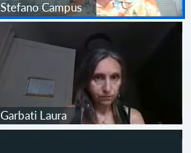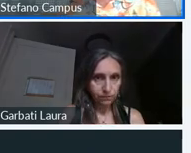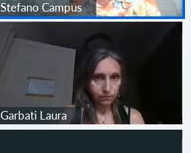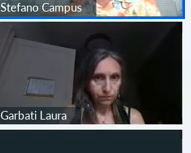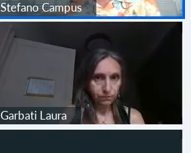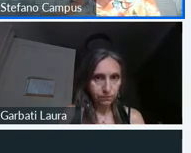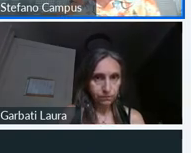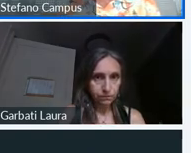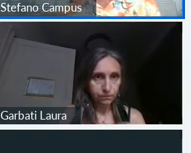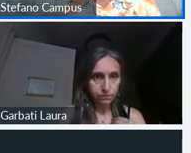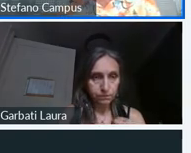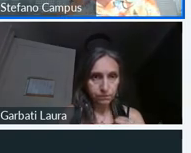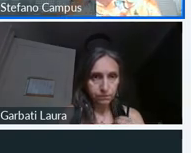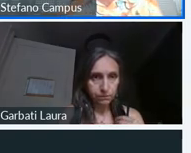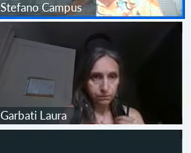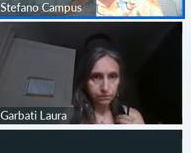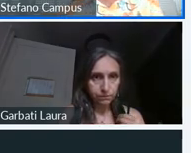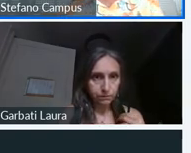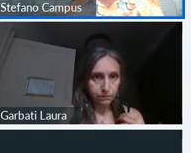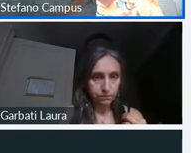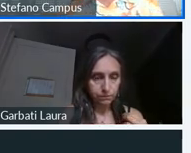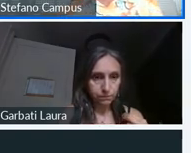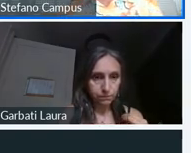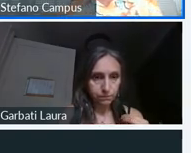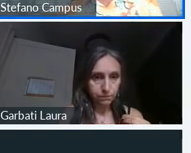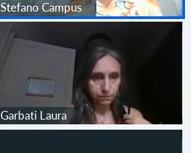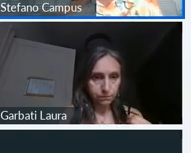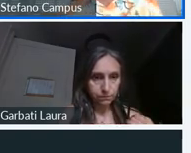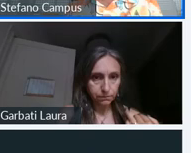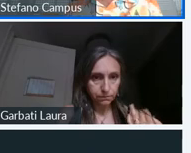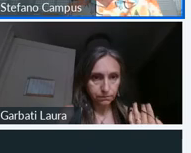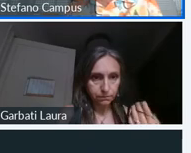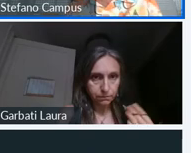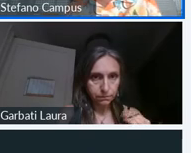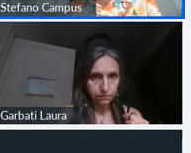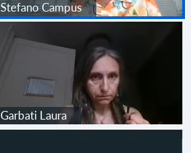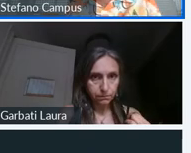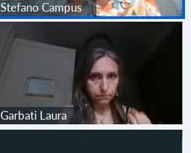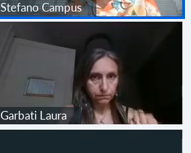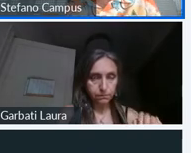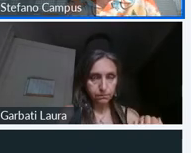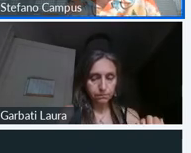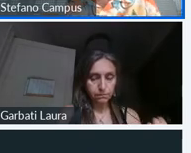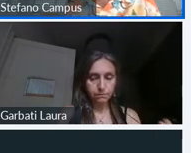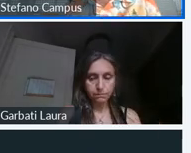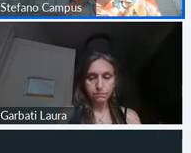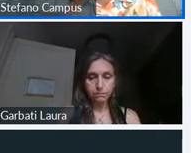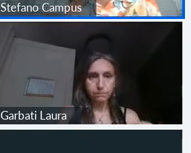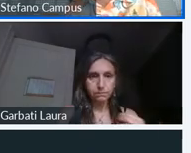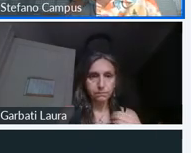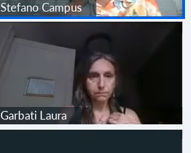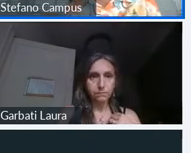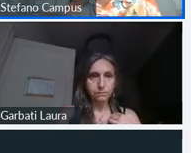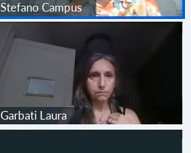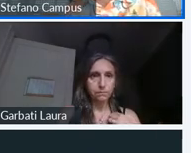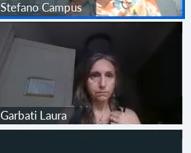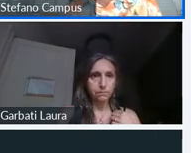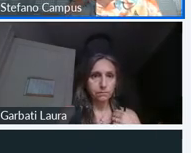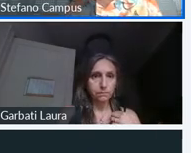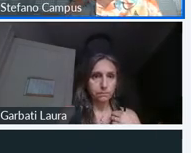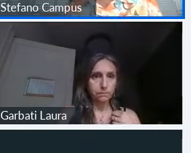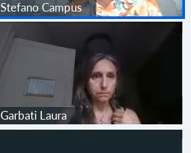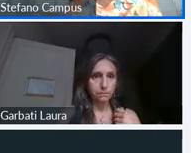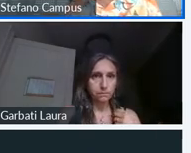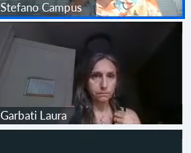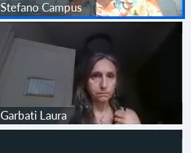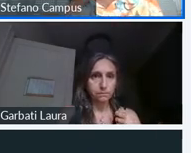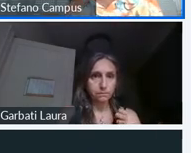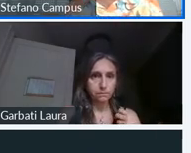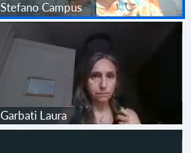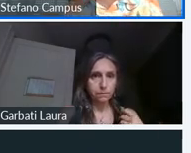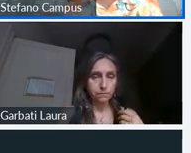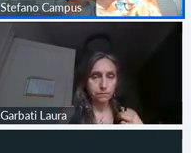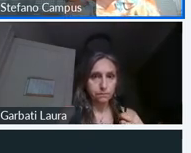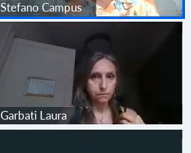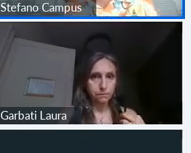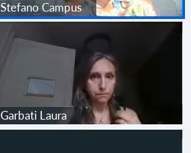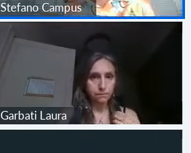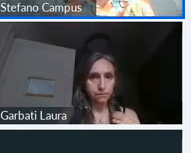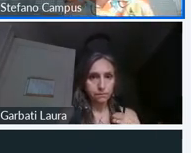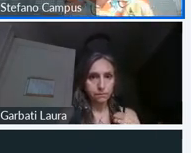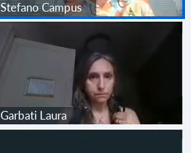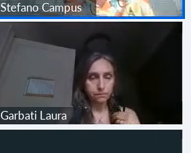massimo derivato dall'OMI per la vendita e l'affitto e per